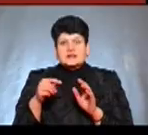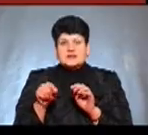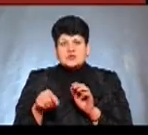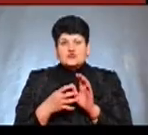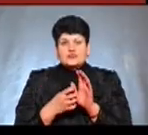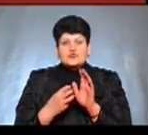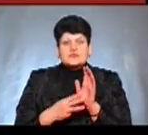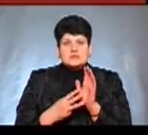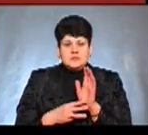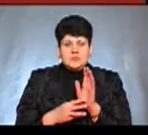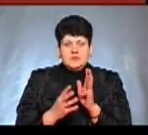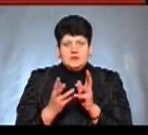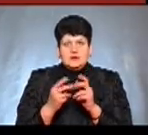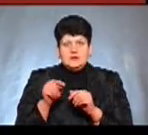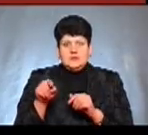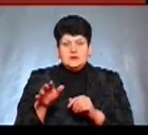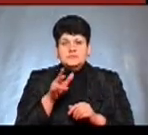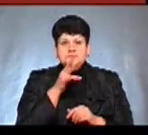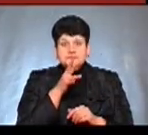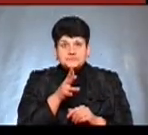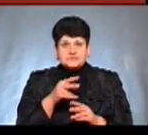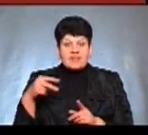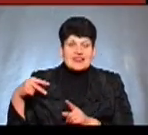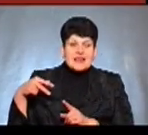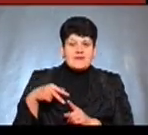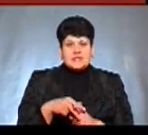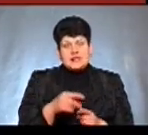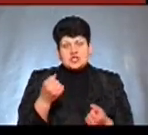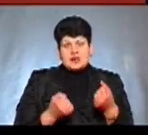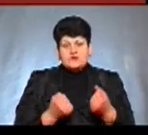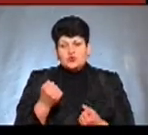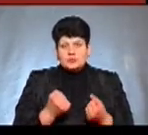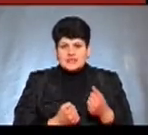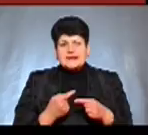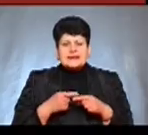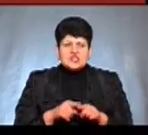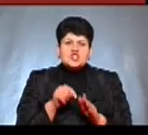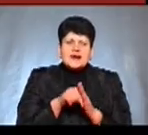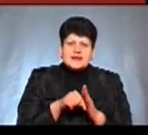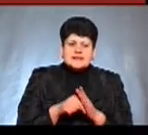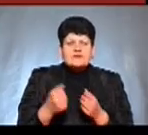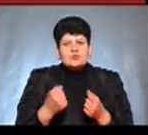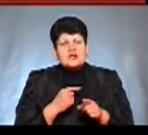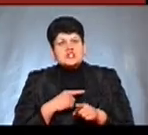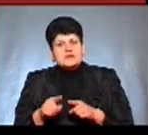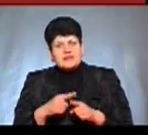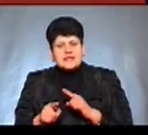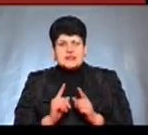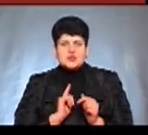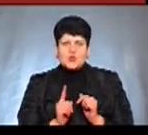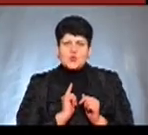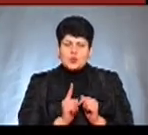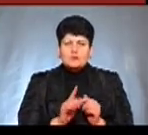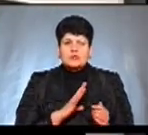1980-му. Розрахунки на той час, навантаження автомобілів, технічні характеристики автомобілів, швидкість, інтенсивність руху, вони